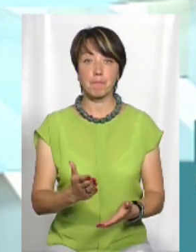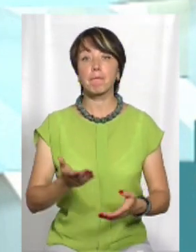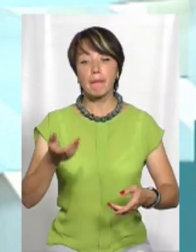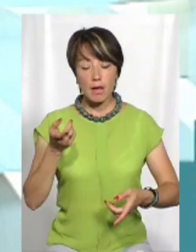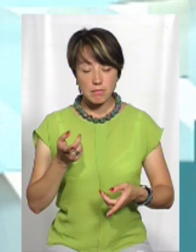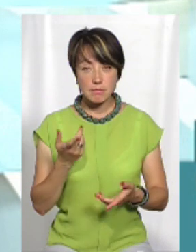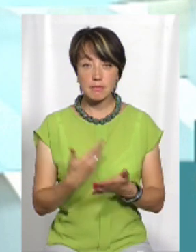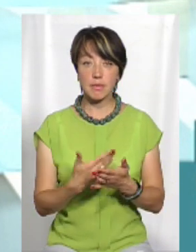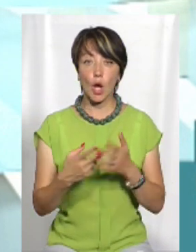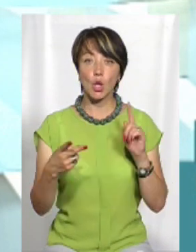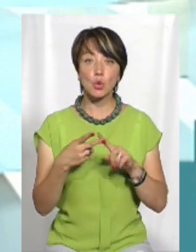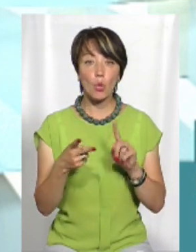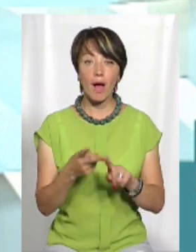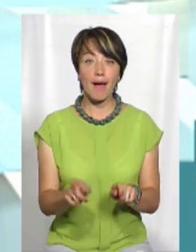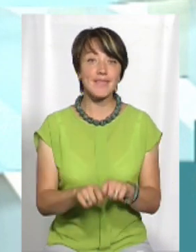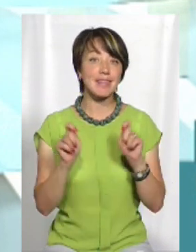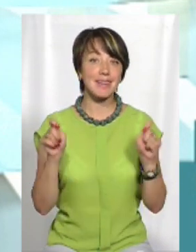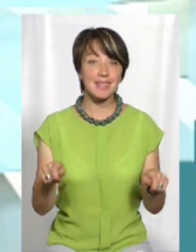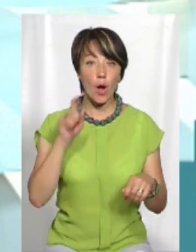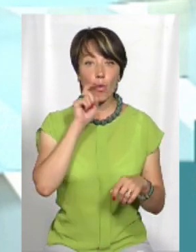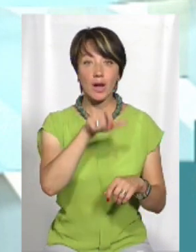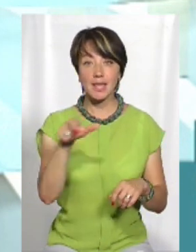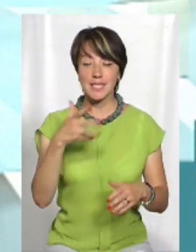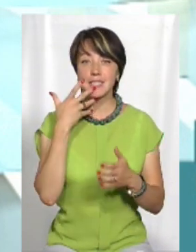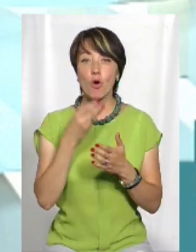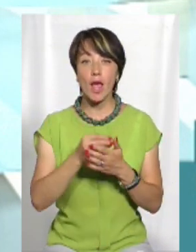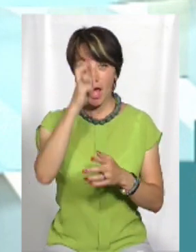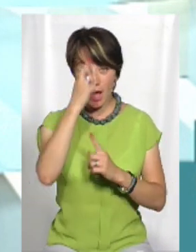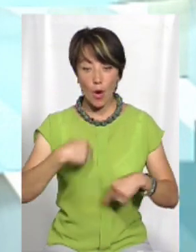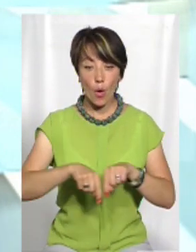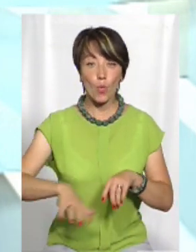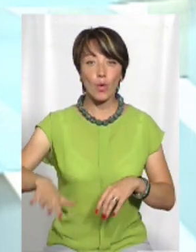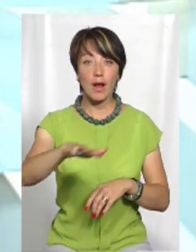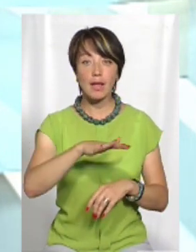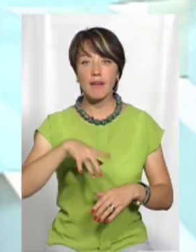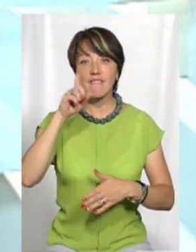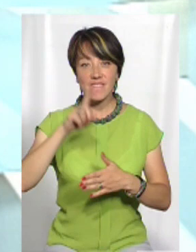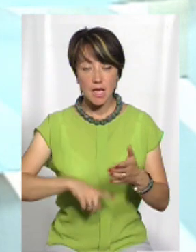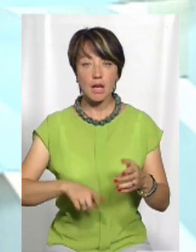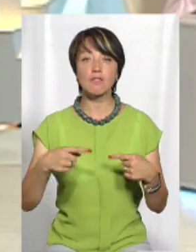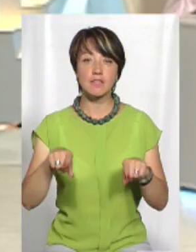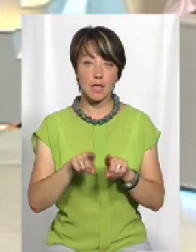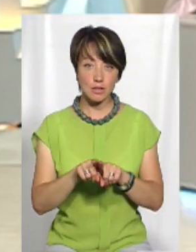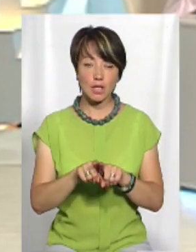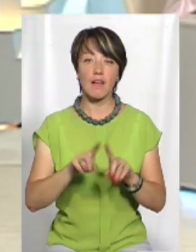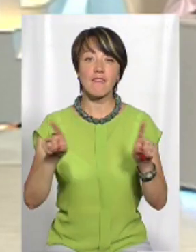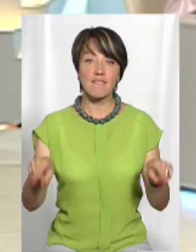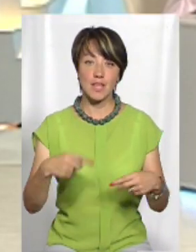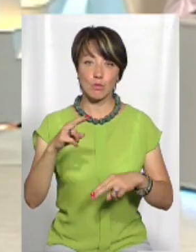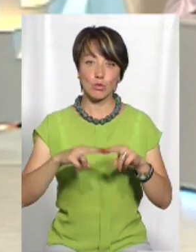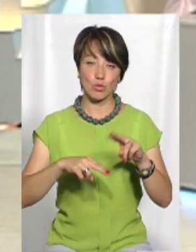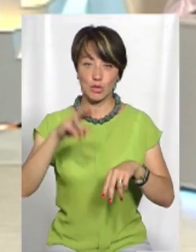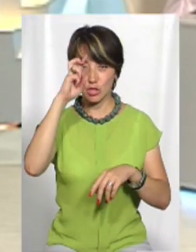це, мабуть, що друге відкриття українців своєї України і якась віра в те, що ми все ж таки